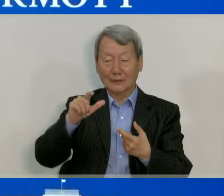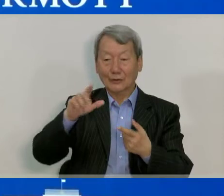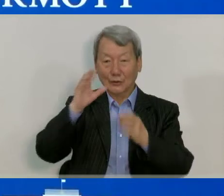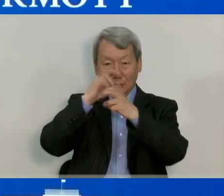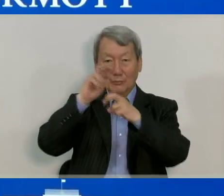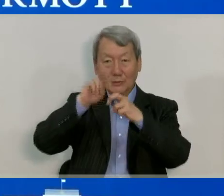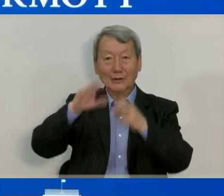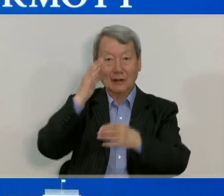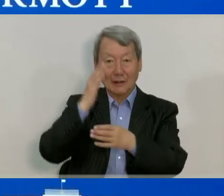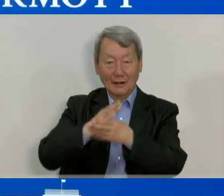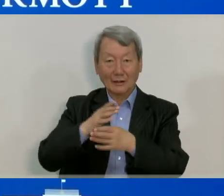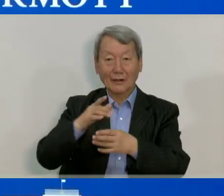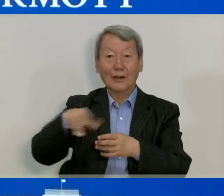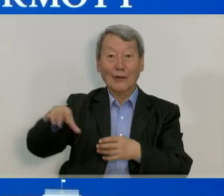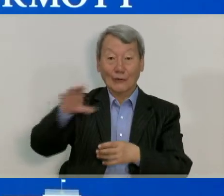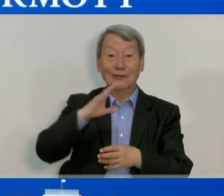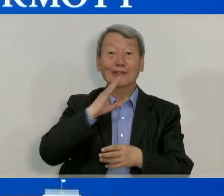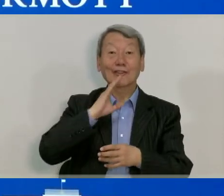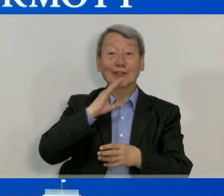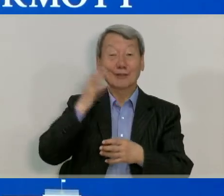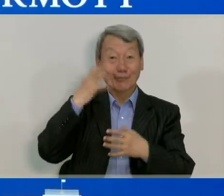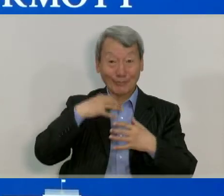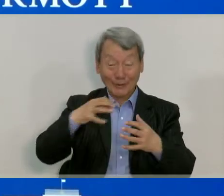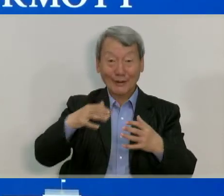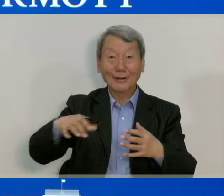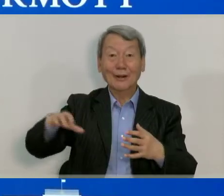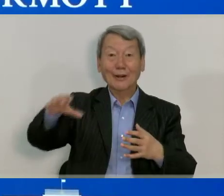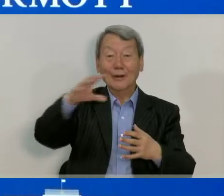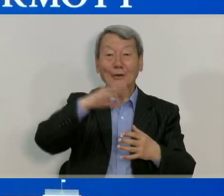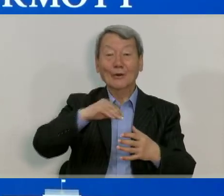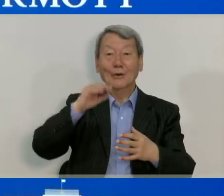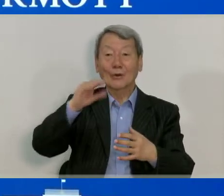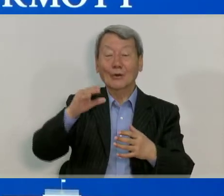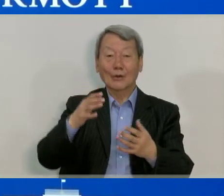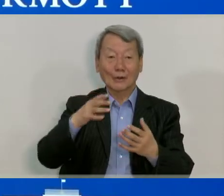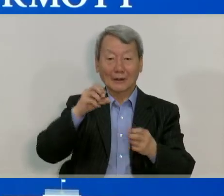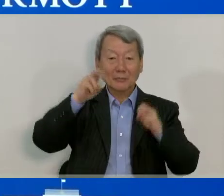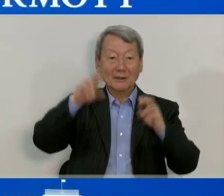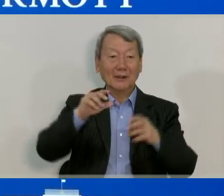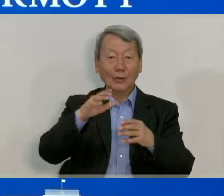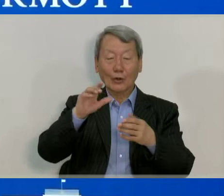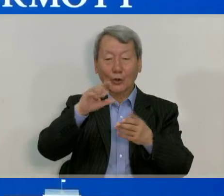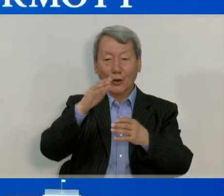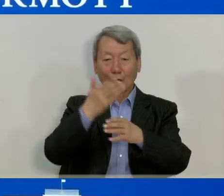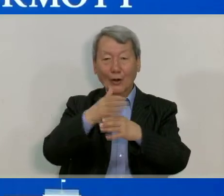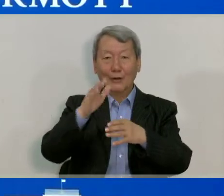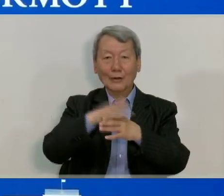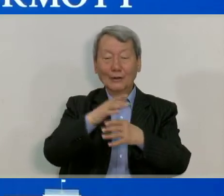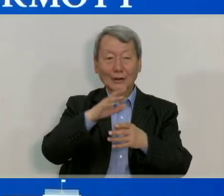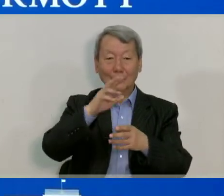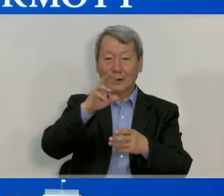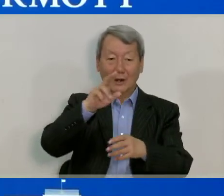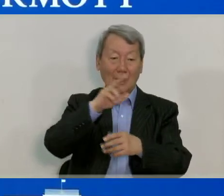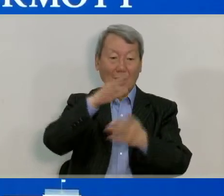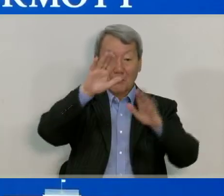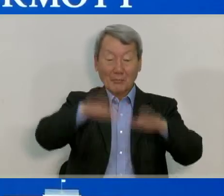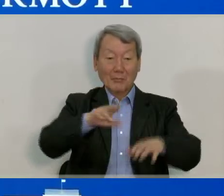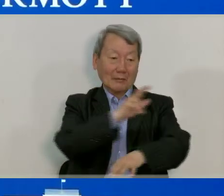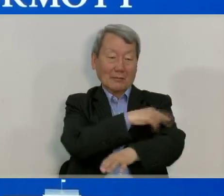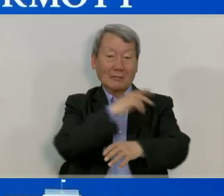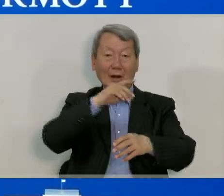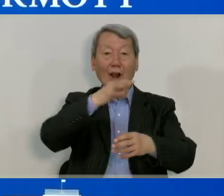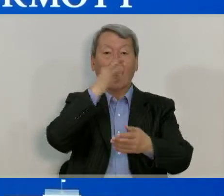тастыкталган. Баарына тең жанакындай атайын колдонмолор бар, клинический руководстволор бар, ошого